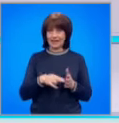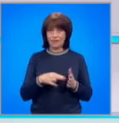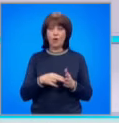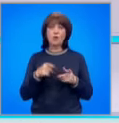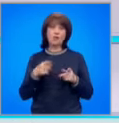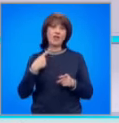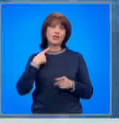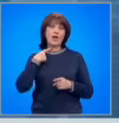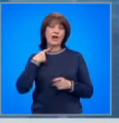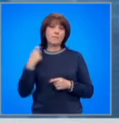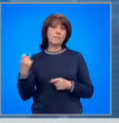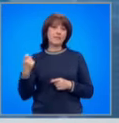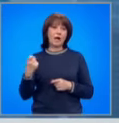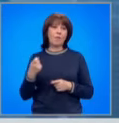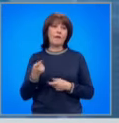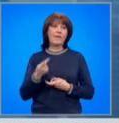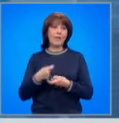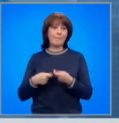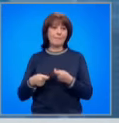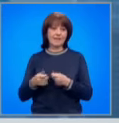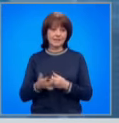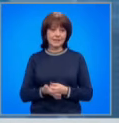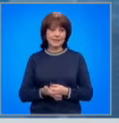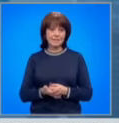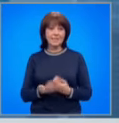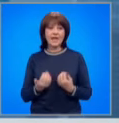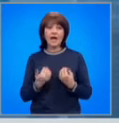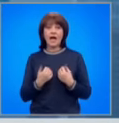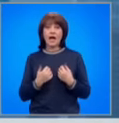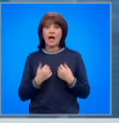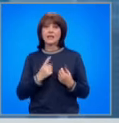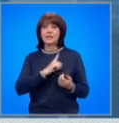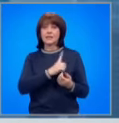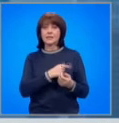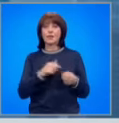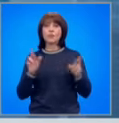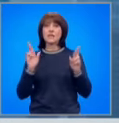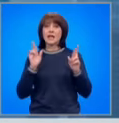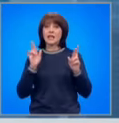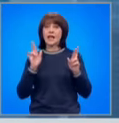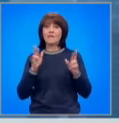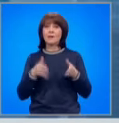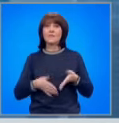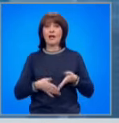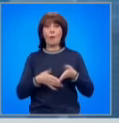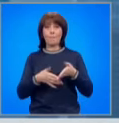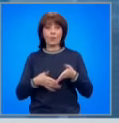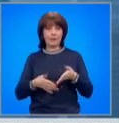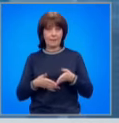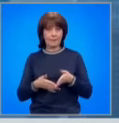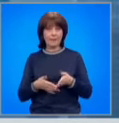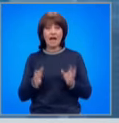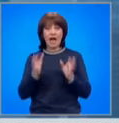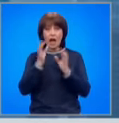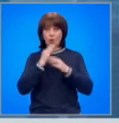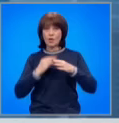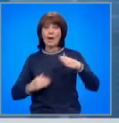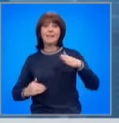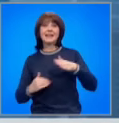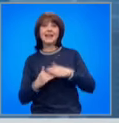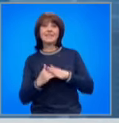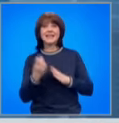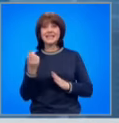за бизнеса. Аз силно се надявам те да го подкрепят, защото ако няма таван на цените на